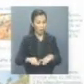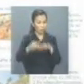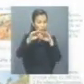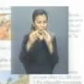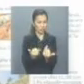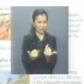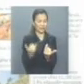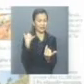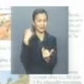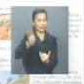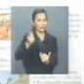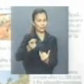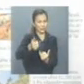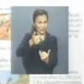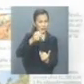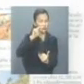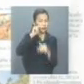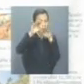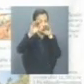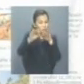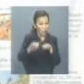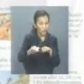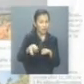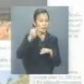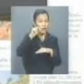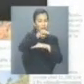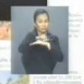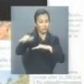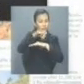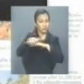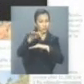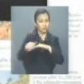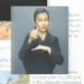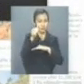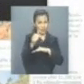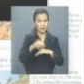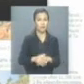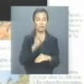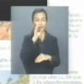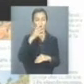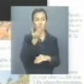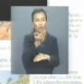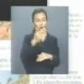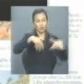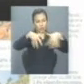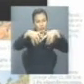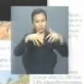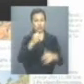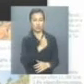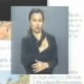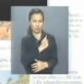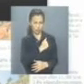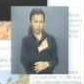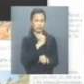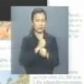ปริมาณน้ำลดลงการระบายน้ำลงสู่ทะเลทำได้มากขึ้นและย้ำให้ประชาชนอดทนต่อสถานการณ์ด้วยความสามัค